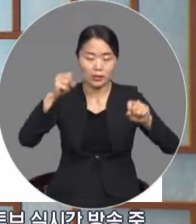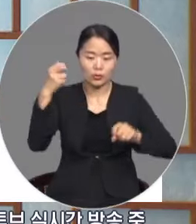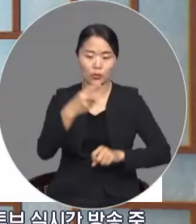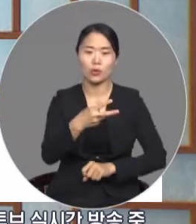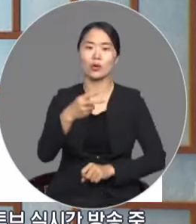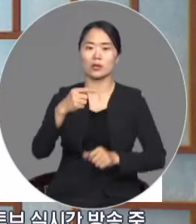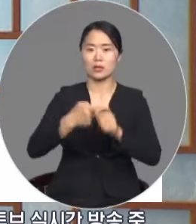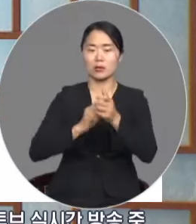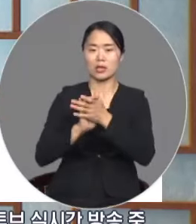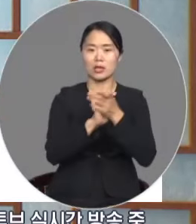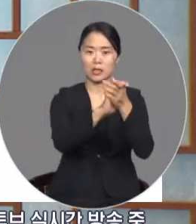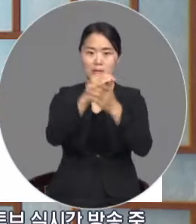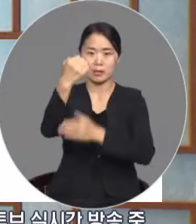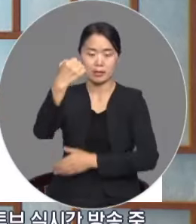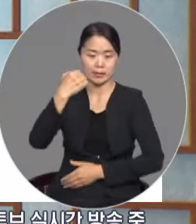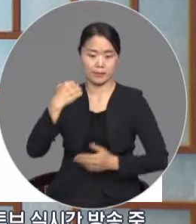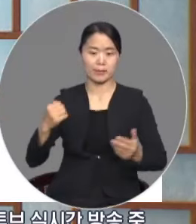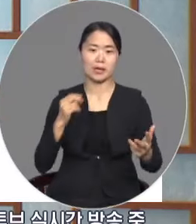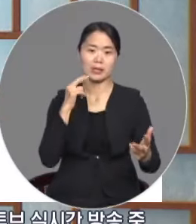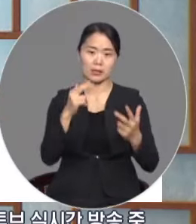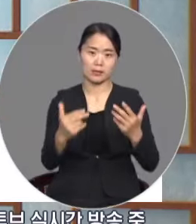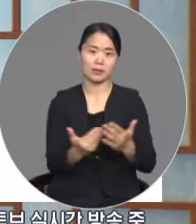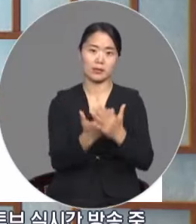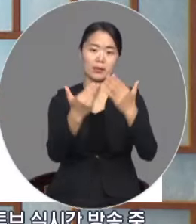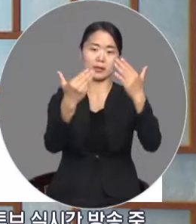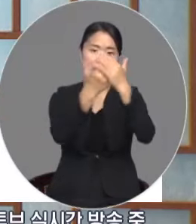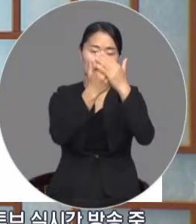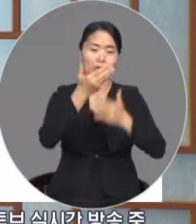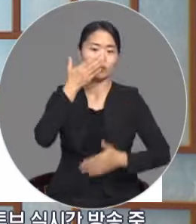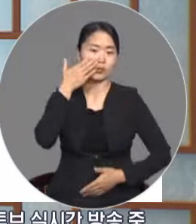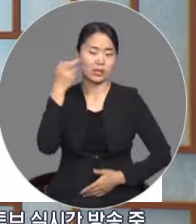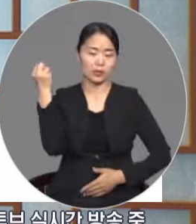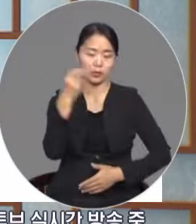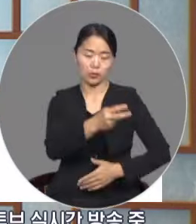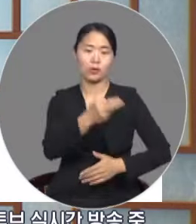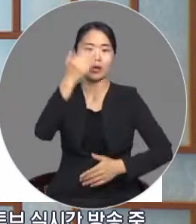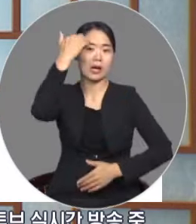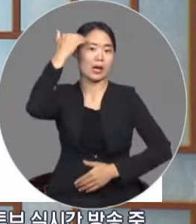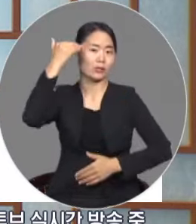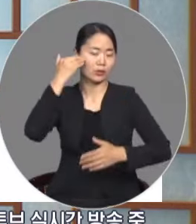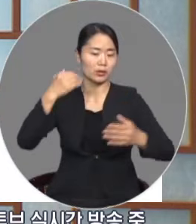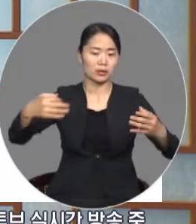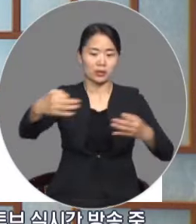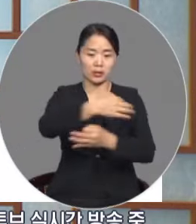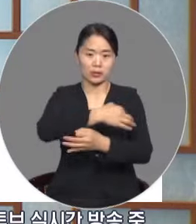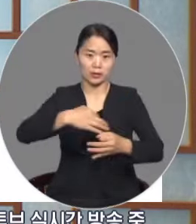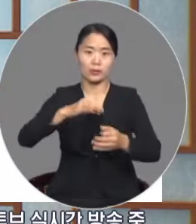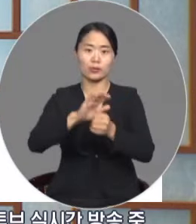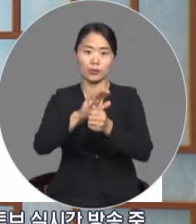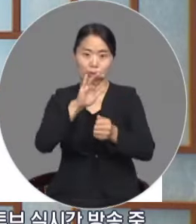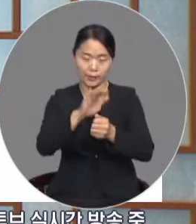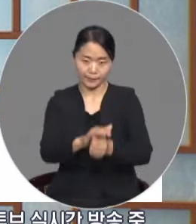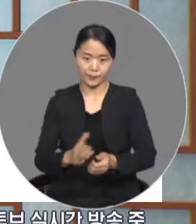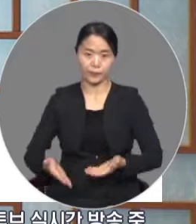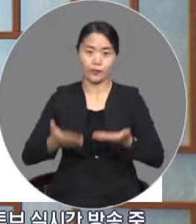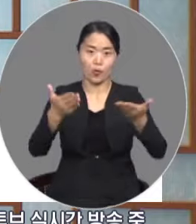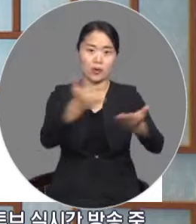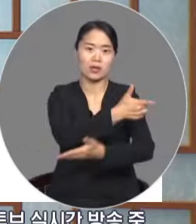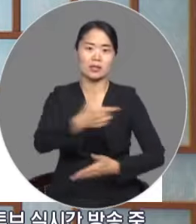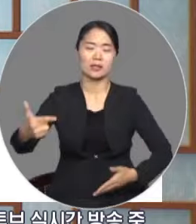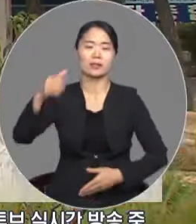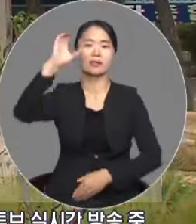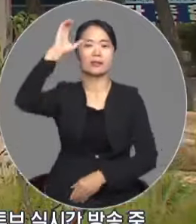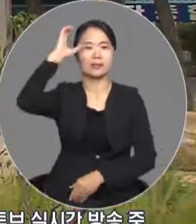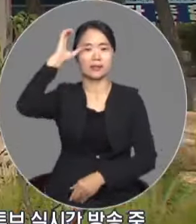산업 발전을 견인하면서 울산을 넘어 대한민국 경제 전반에 큰 활력을 불어넣을 것으로